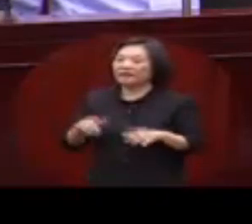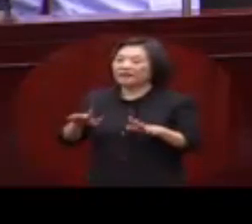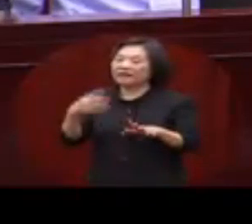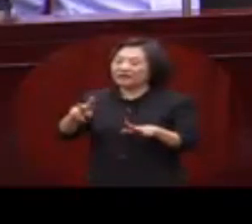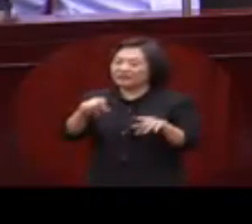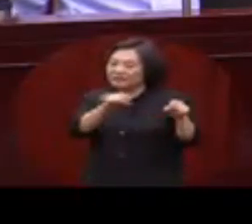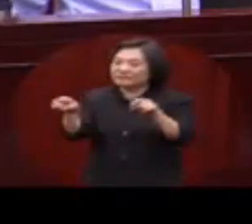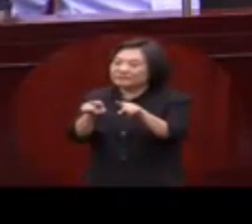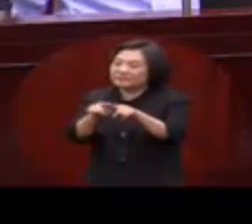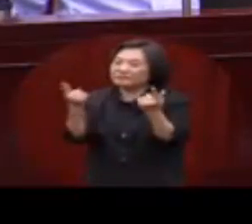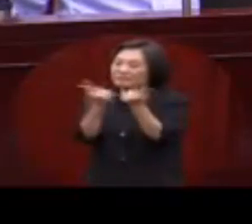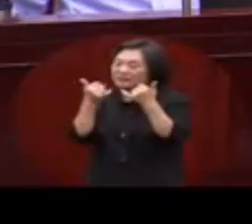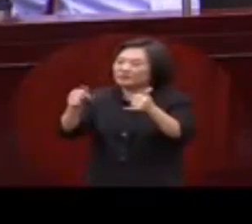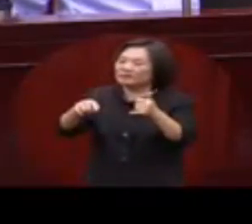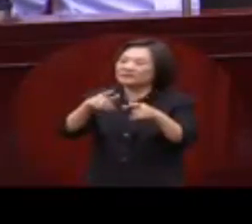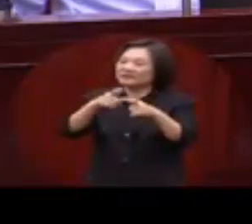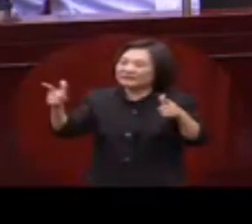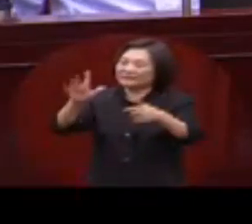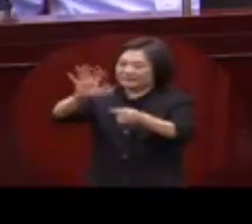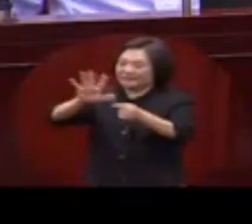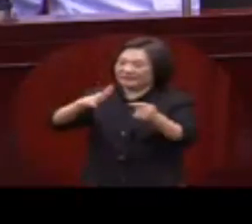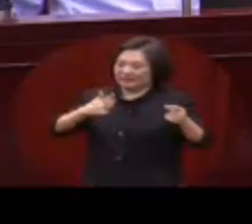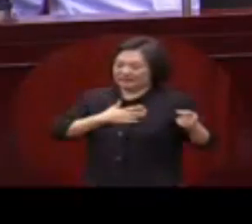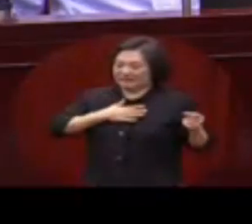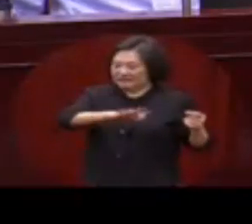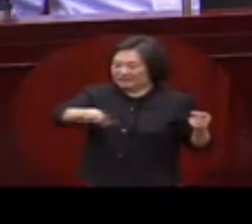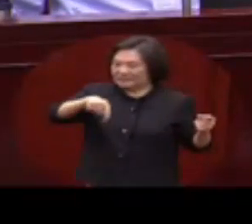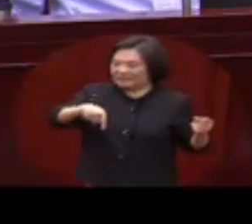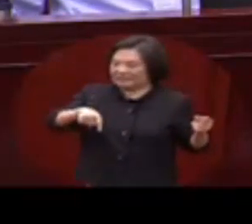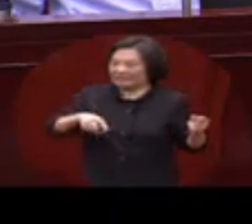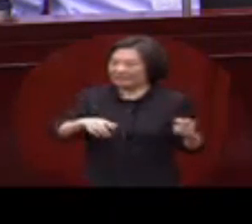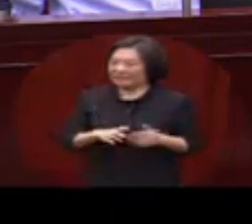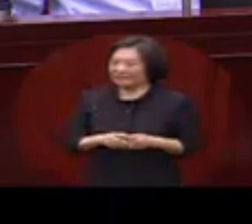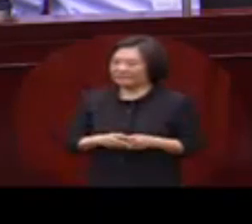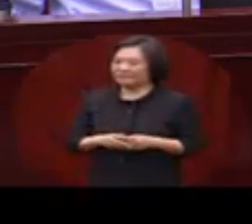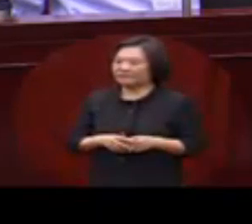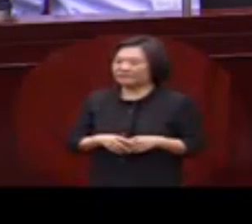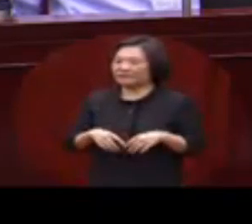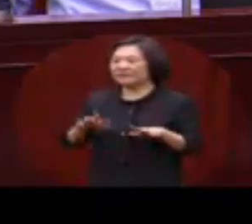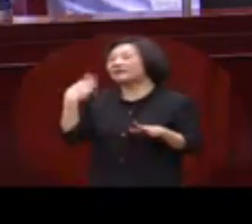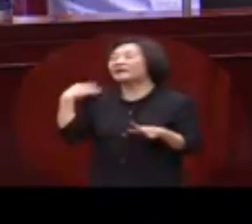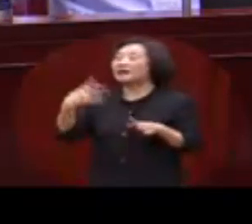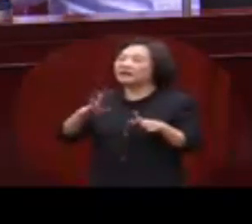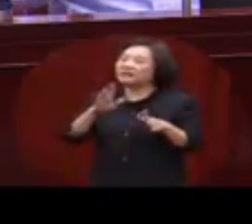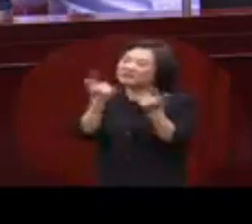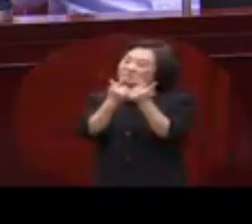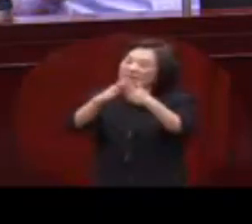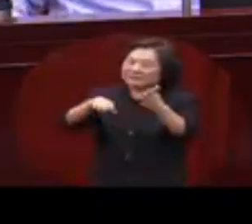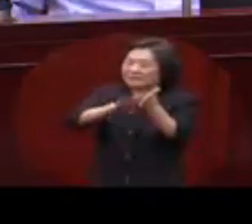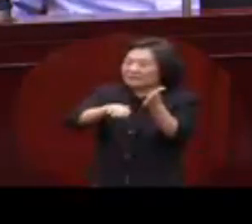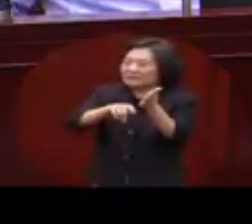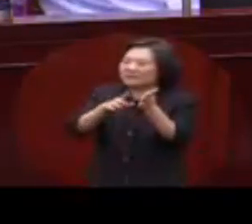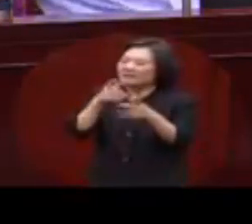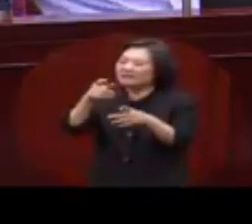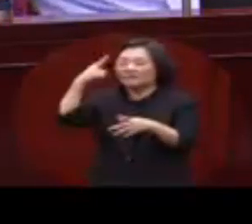想这大我们也很花很多力气在跟他那做。城南就是从济州庵呐、哈宝藏岩这一带呢，加上杜